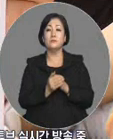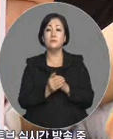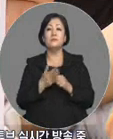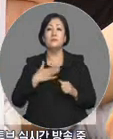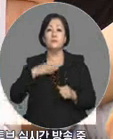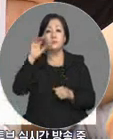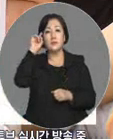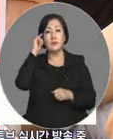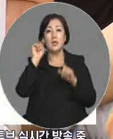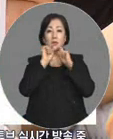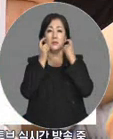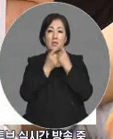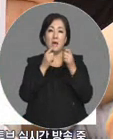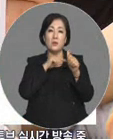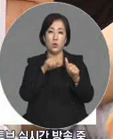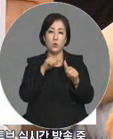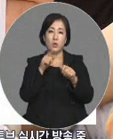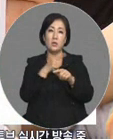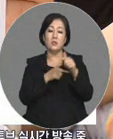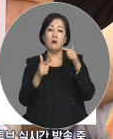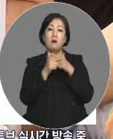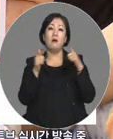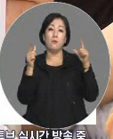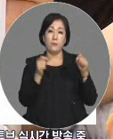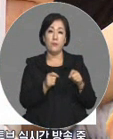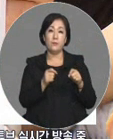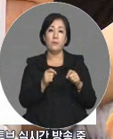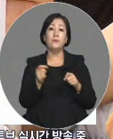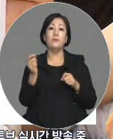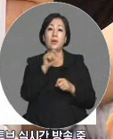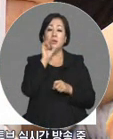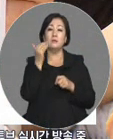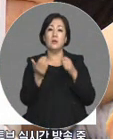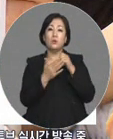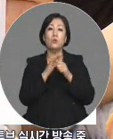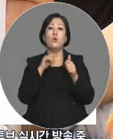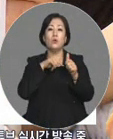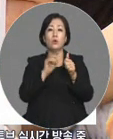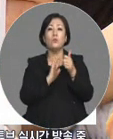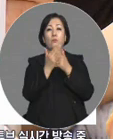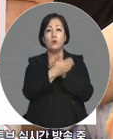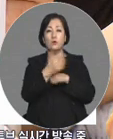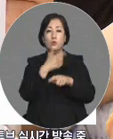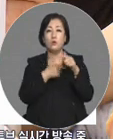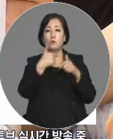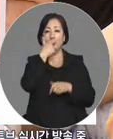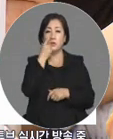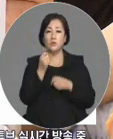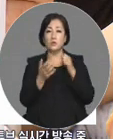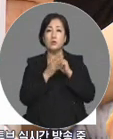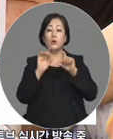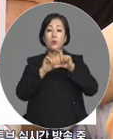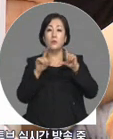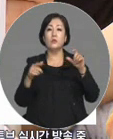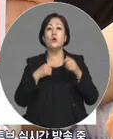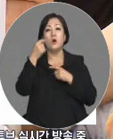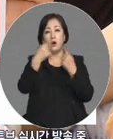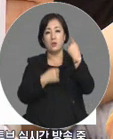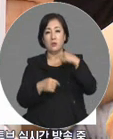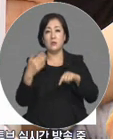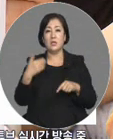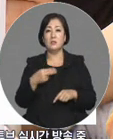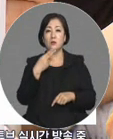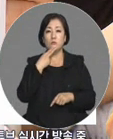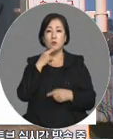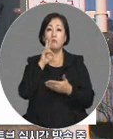생각엔 사교육 시기가 더 당겨질 것 같고요. 보육 대책도 부족해 보입니다. 의견 수렴이 전혀 없었던